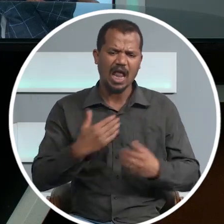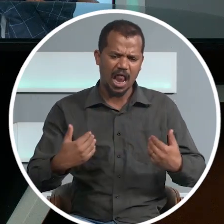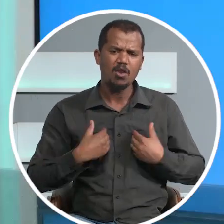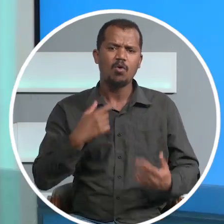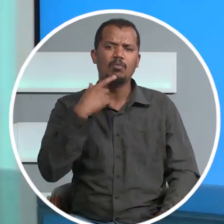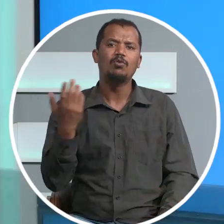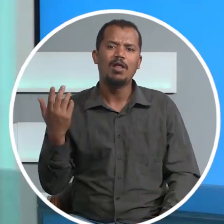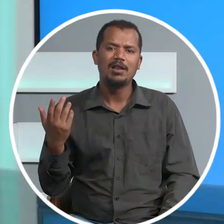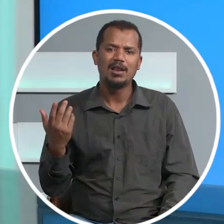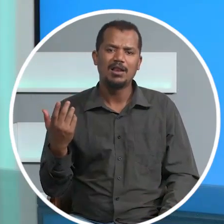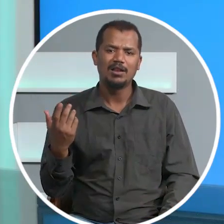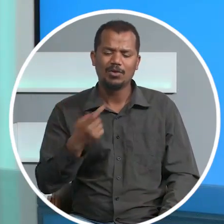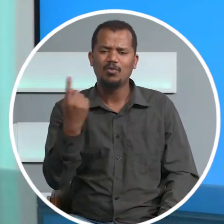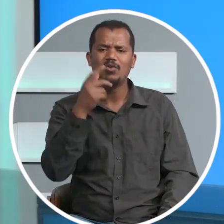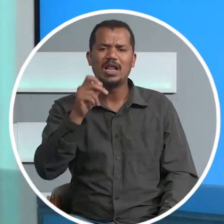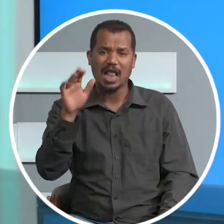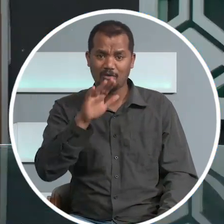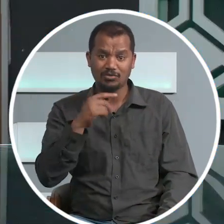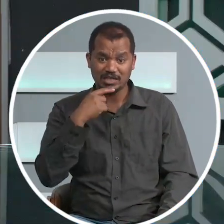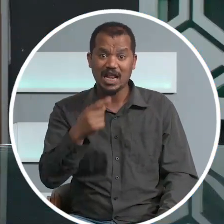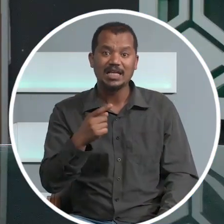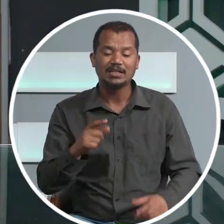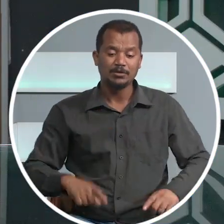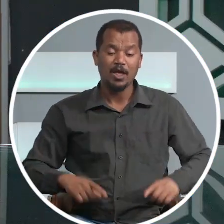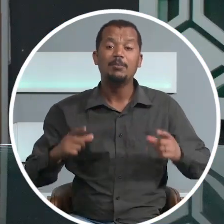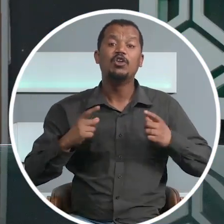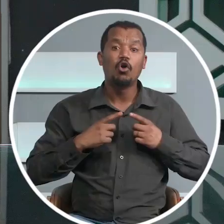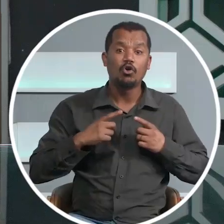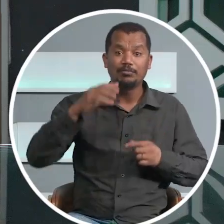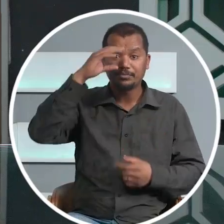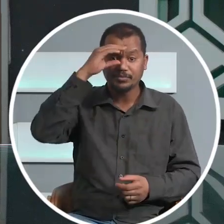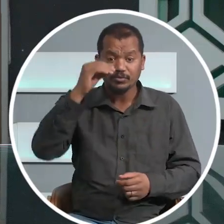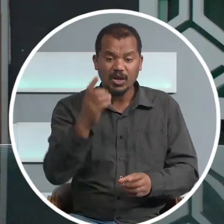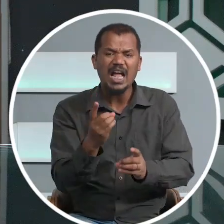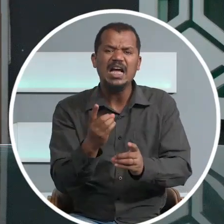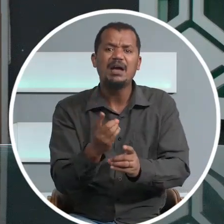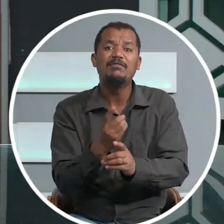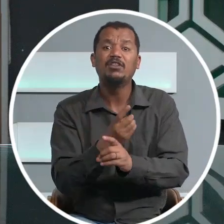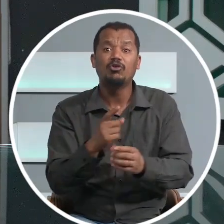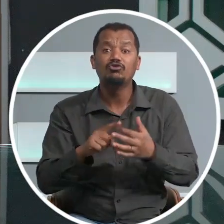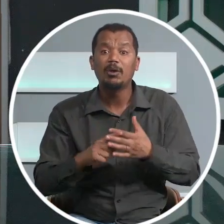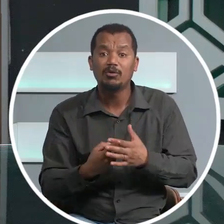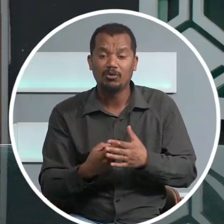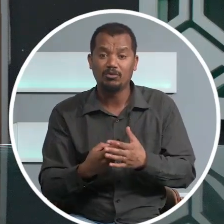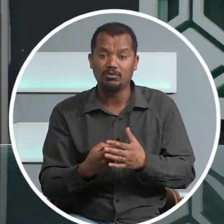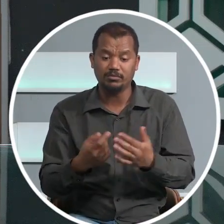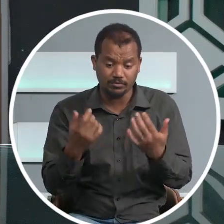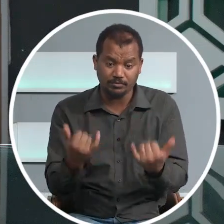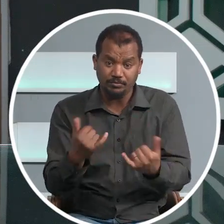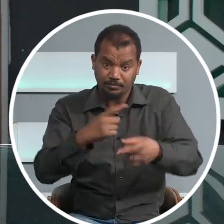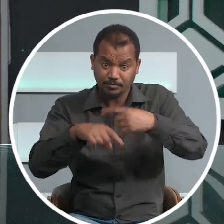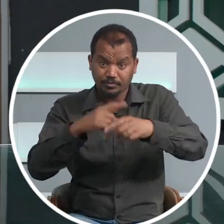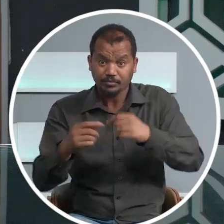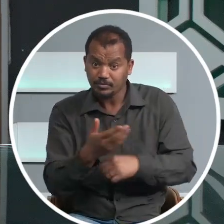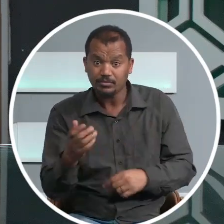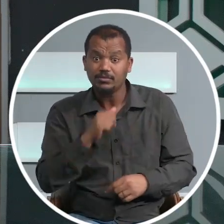bulan. Ulk ziba ziba hulai dah gulai senana sa yemen nora. So kemafat aru jamro engdi. Aku ni mat